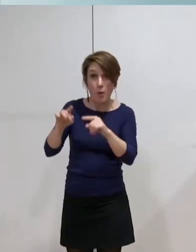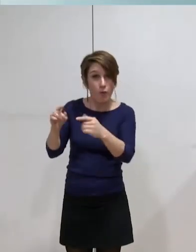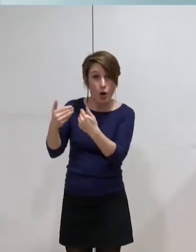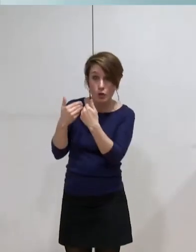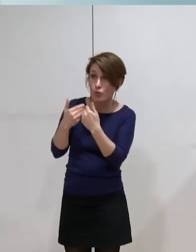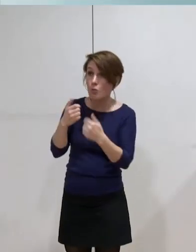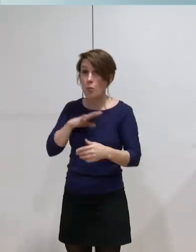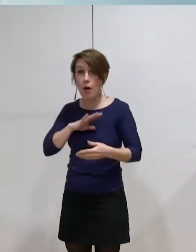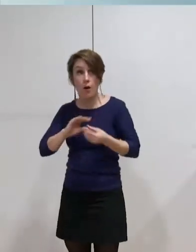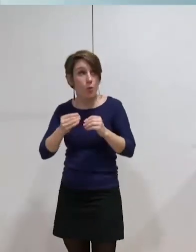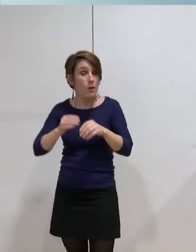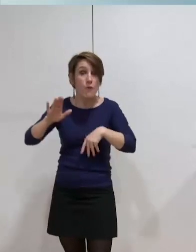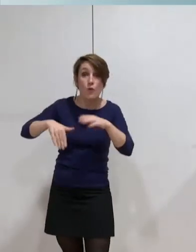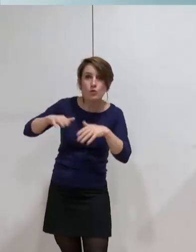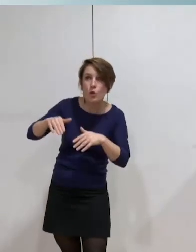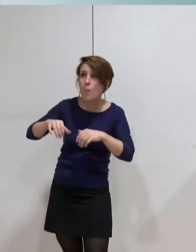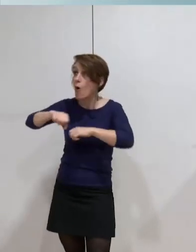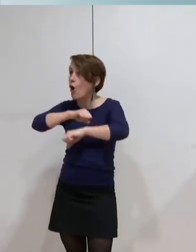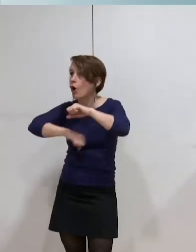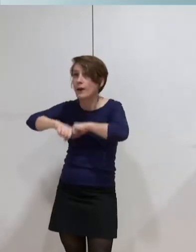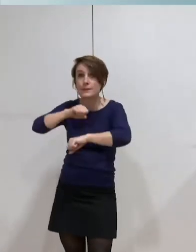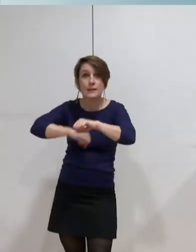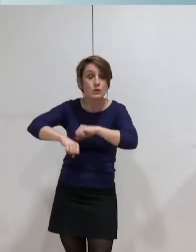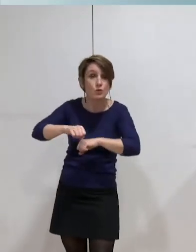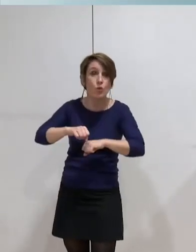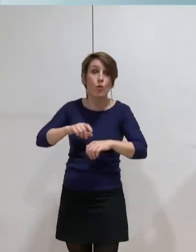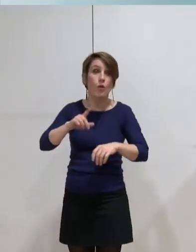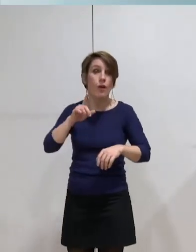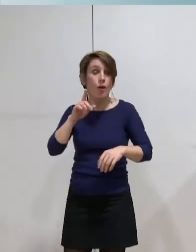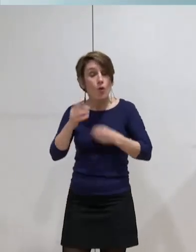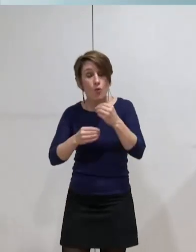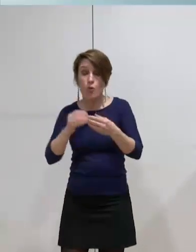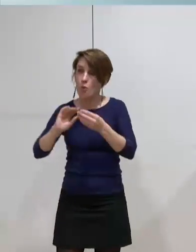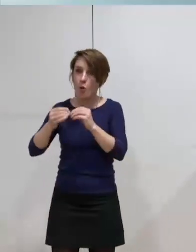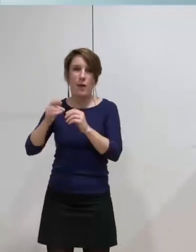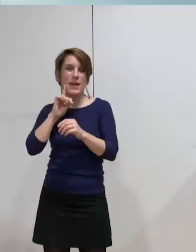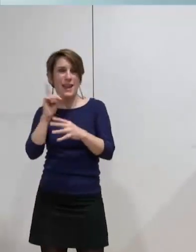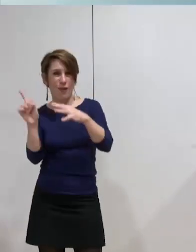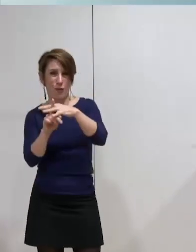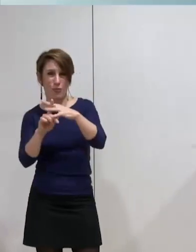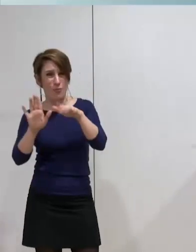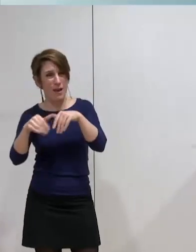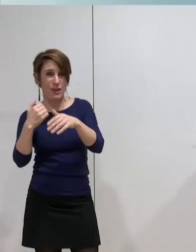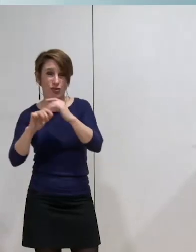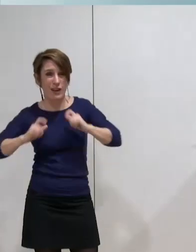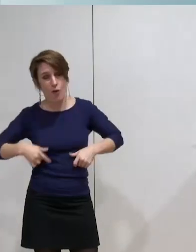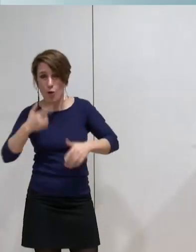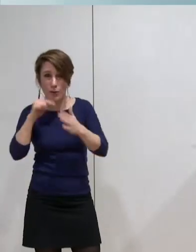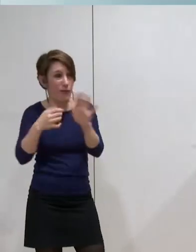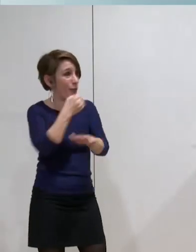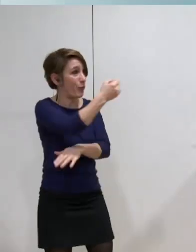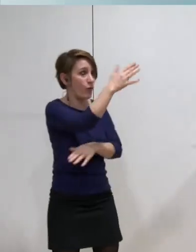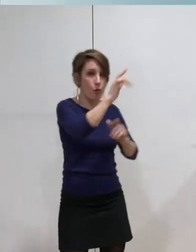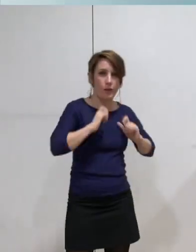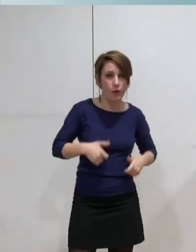dû à des problème de fonctionnement la position d'un élève dans une école donc examiner de façon globale les